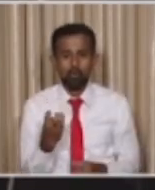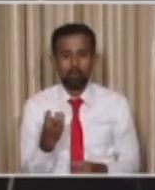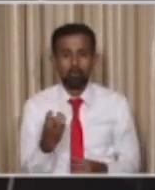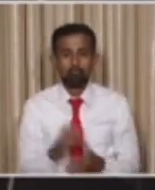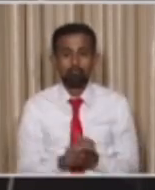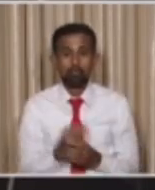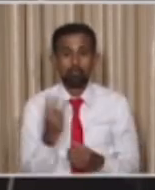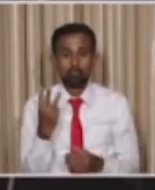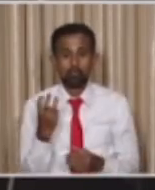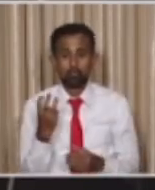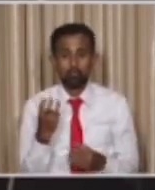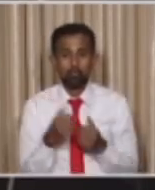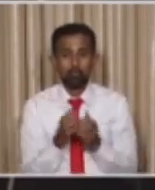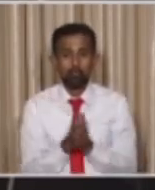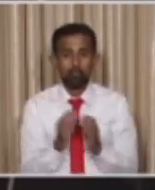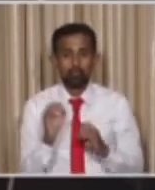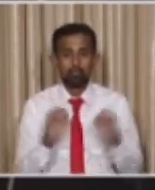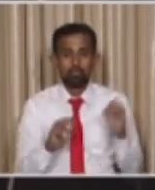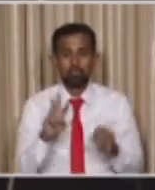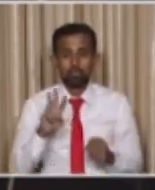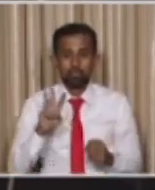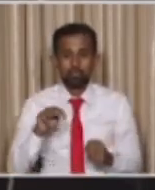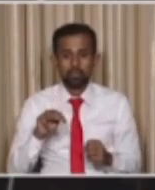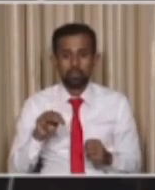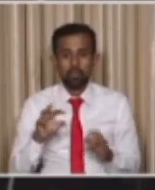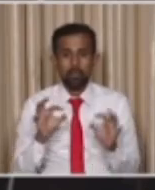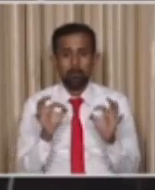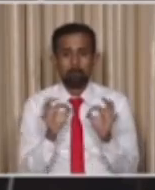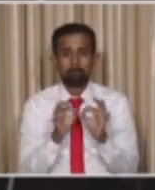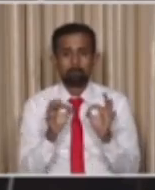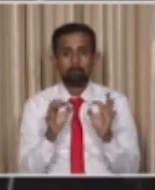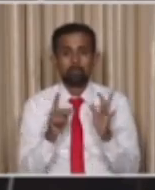මේ 3000න් 30%ක් විතර යනවා BOI